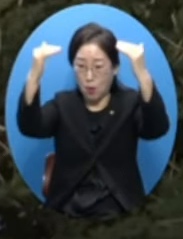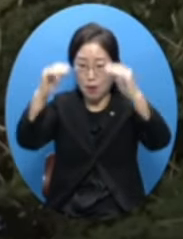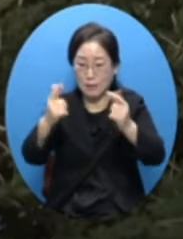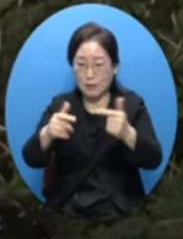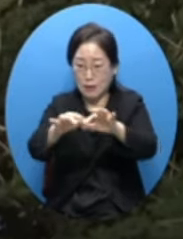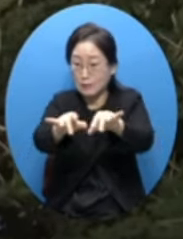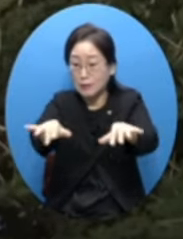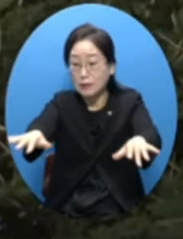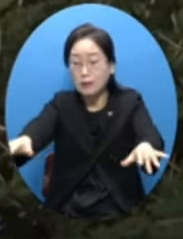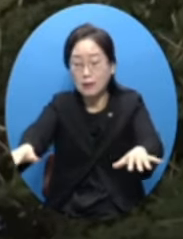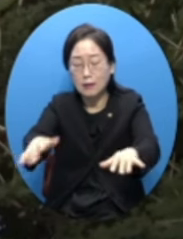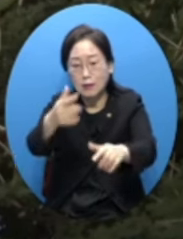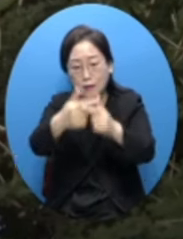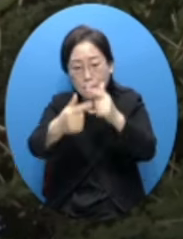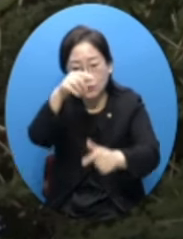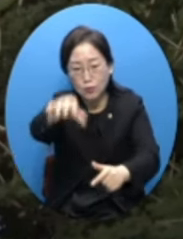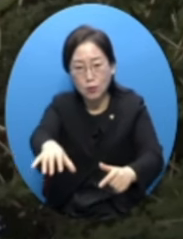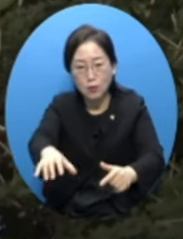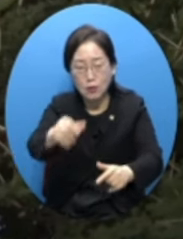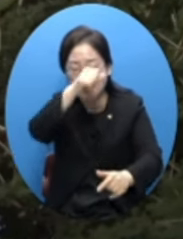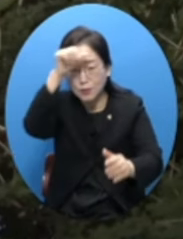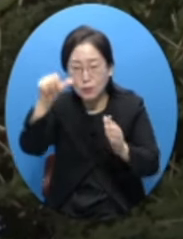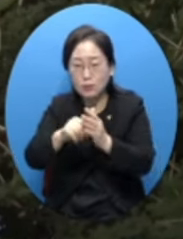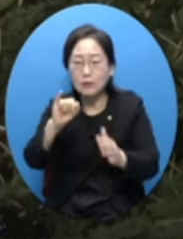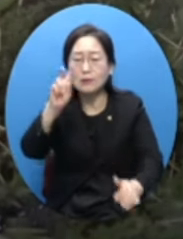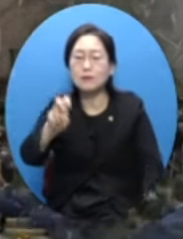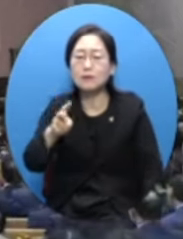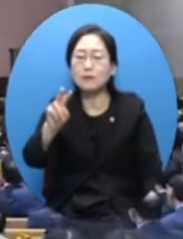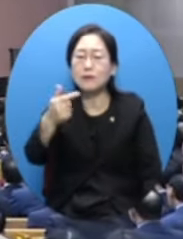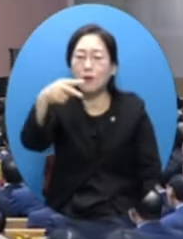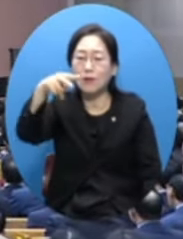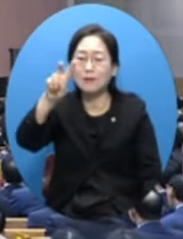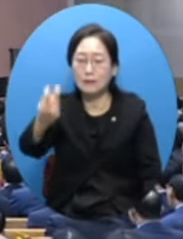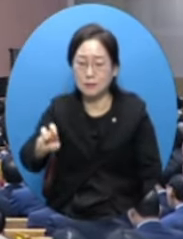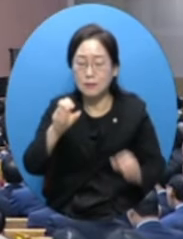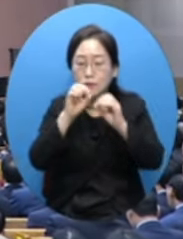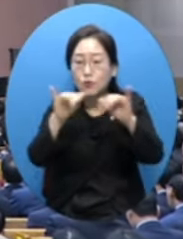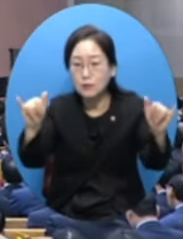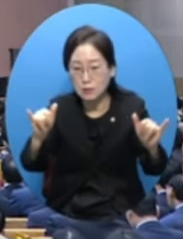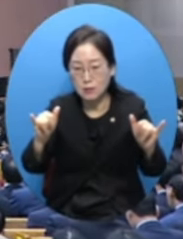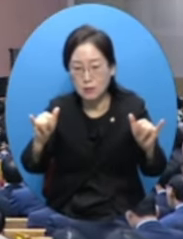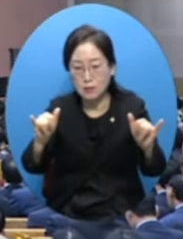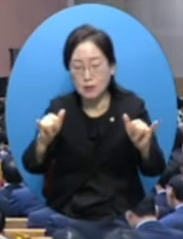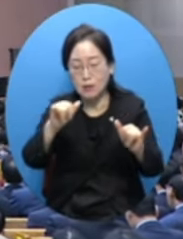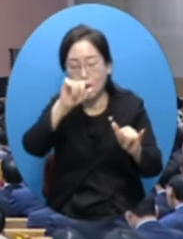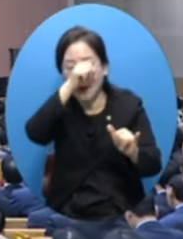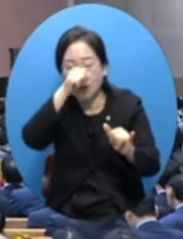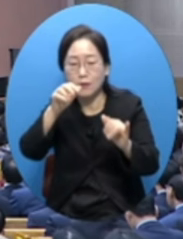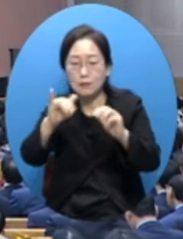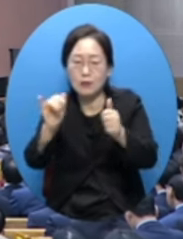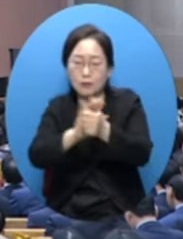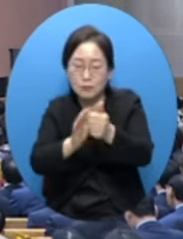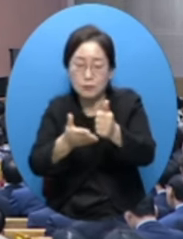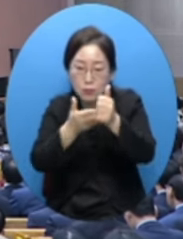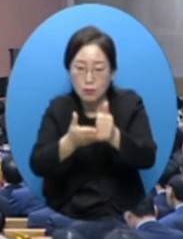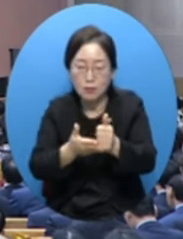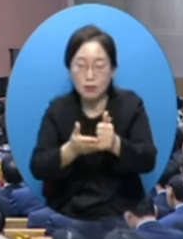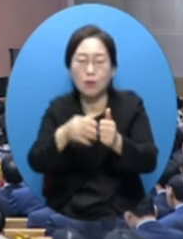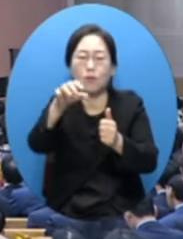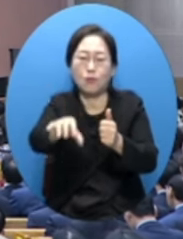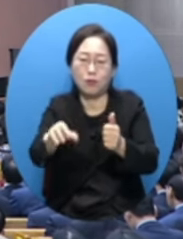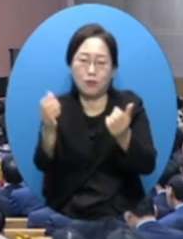선교사님 평생 헌신하시고 순교하시는데 그곳에 학교를 세웠습니다. 이 가시덤불은 그